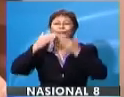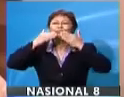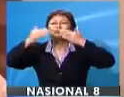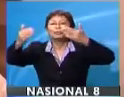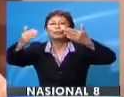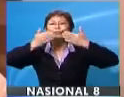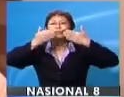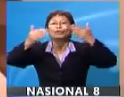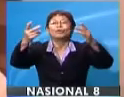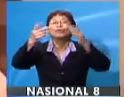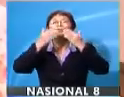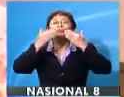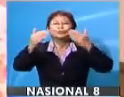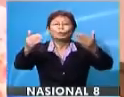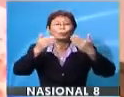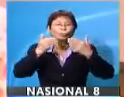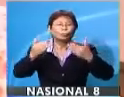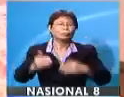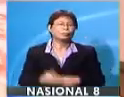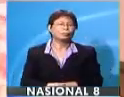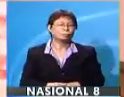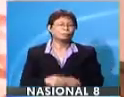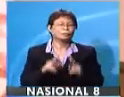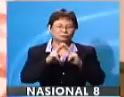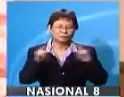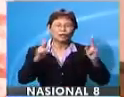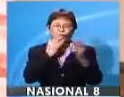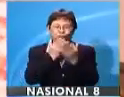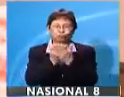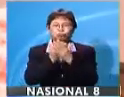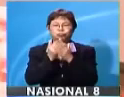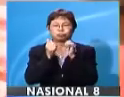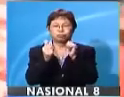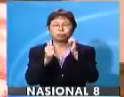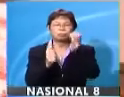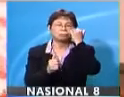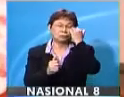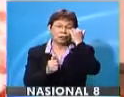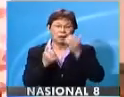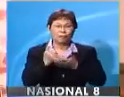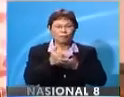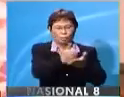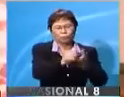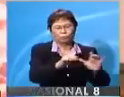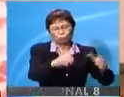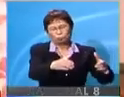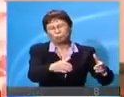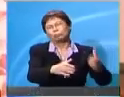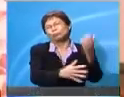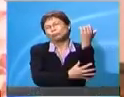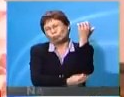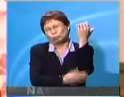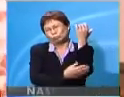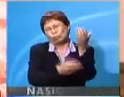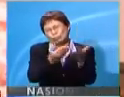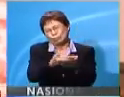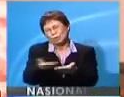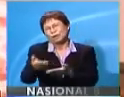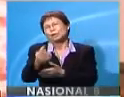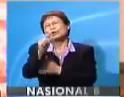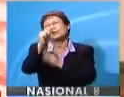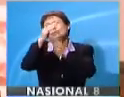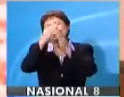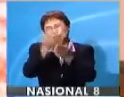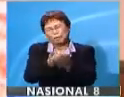kasih diucapkan. Sebenarnya sangat bagus sebab benda ini membantu golongan yang tak mampu untuk memiliki rumah dengan harga rumah yang semakin